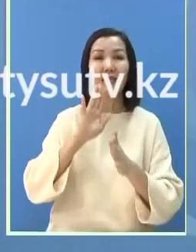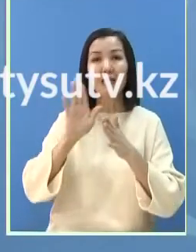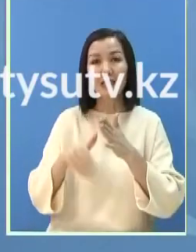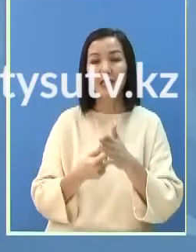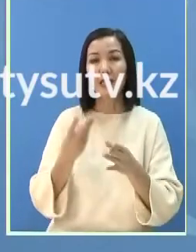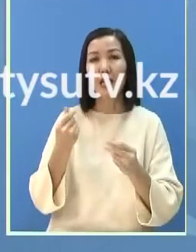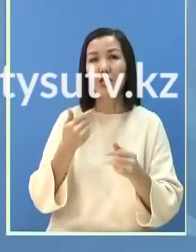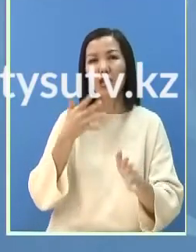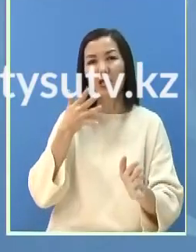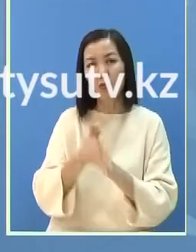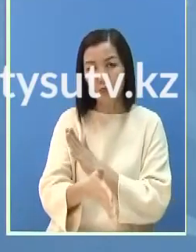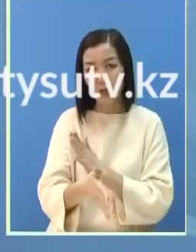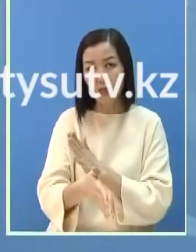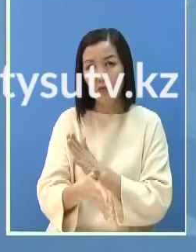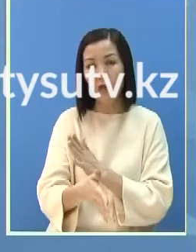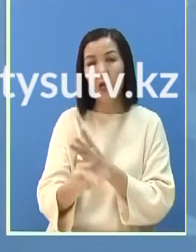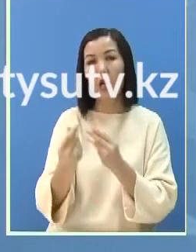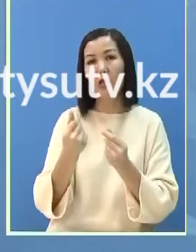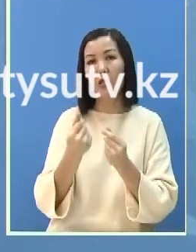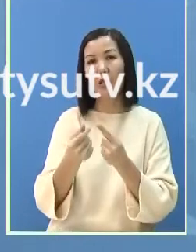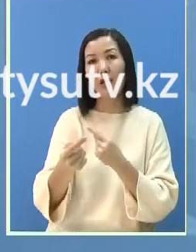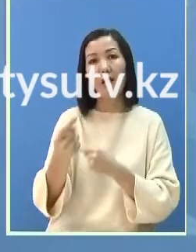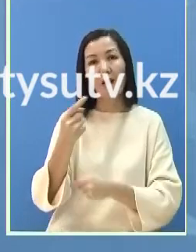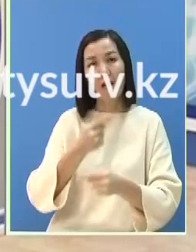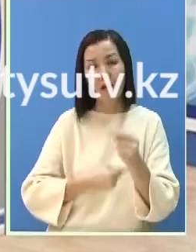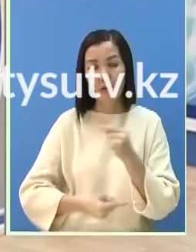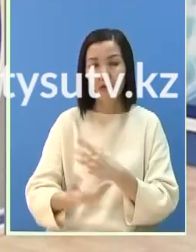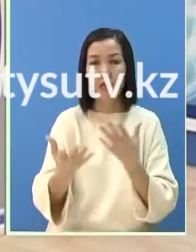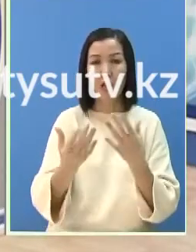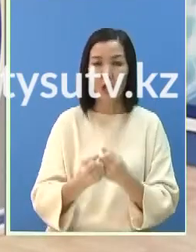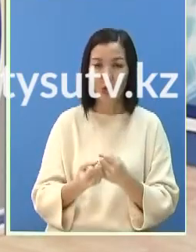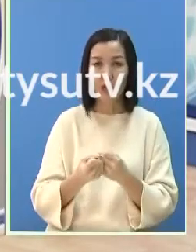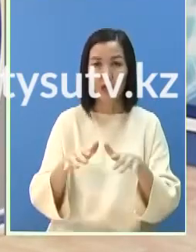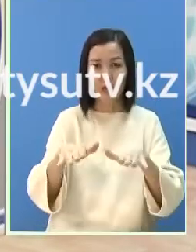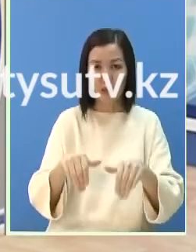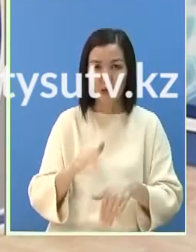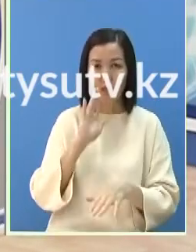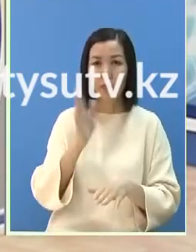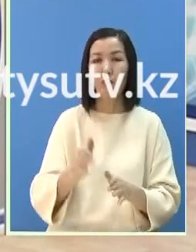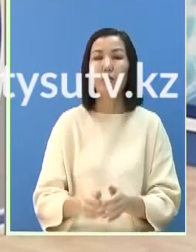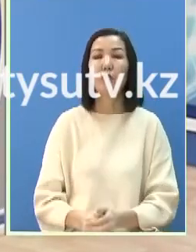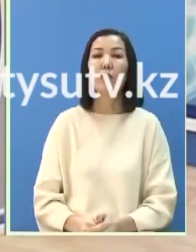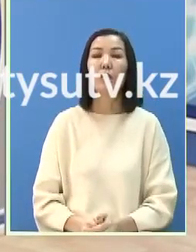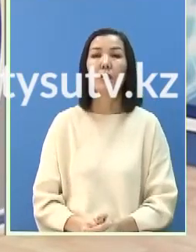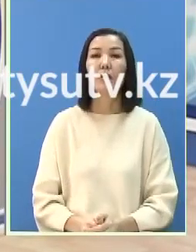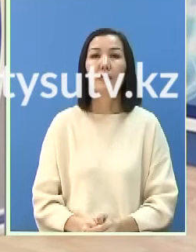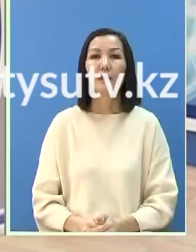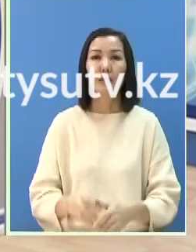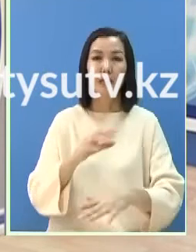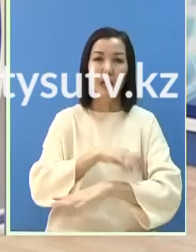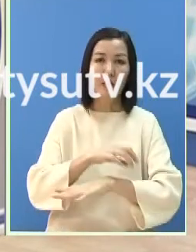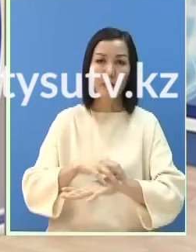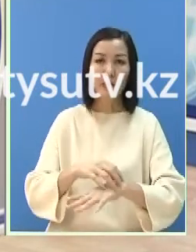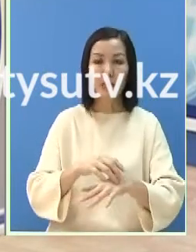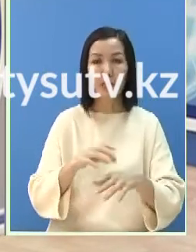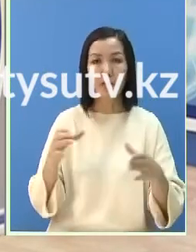Әрине, мақсатсыз жұмсалған қаражат анықталатын болған жағдайда жаңағы комиссия мүшелерін